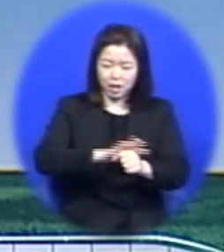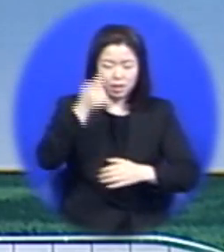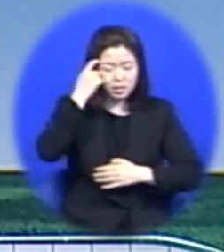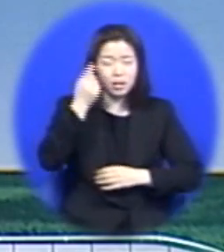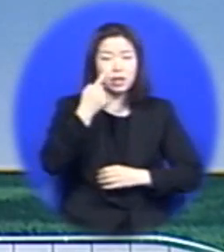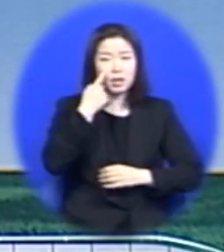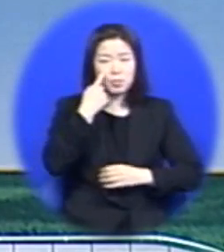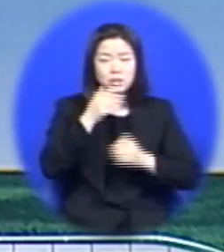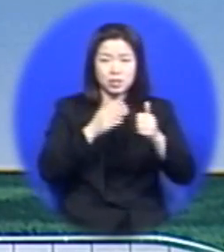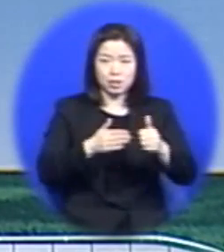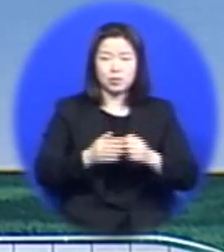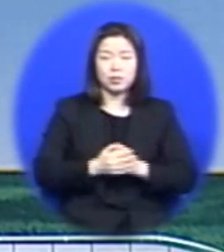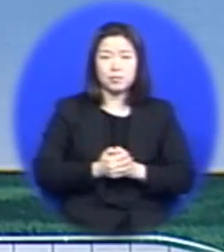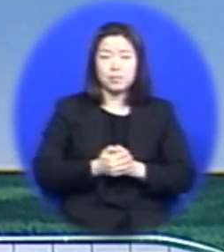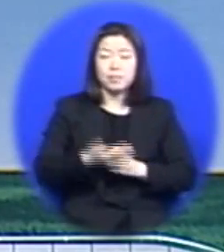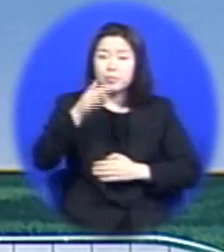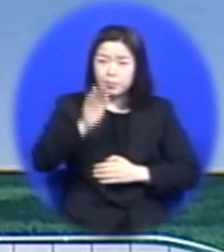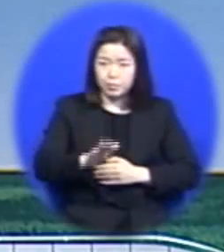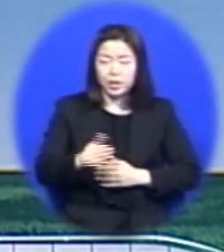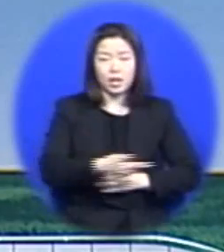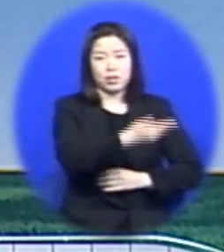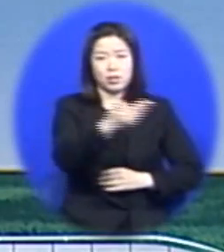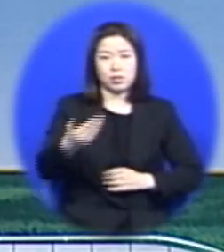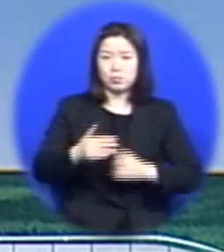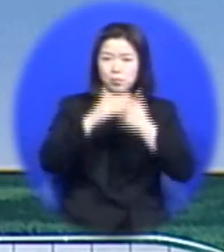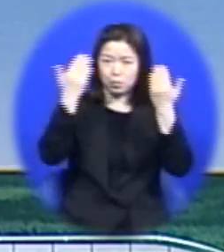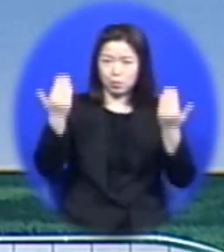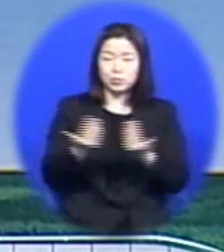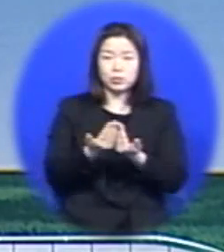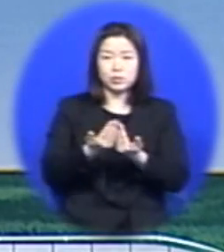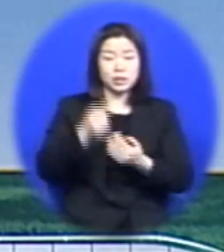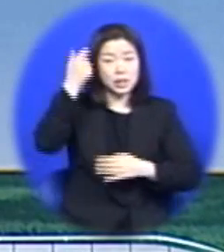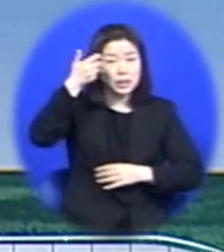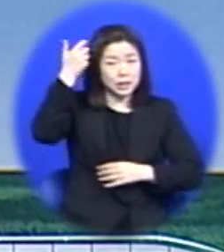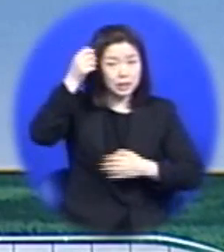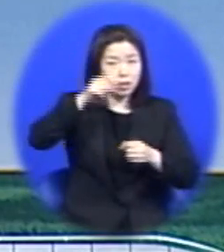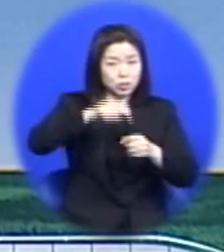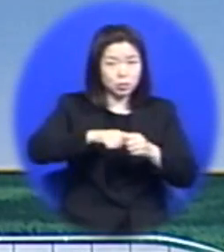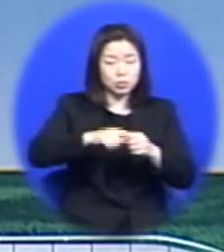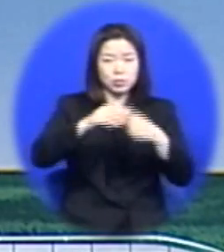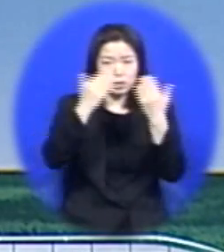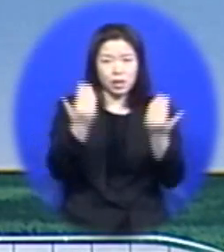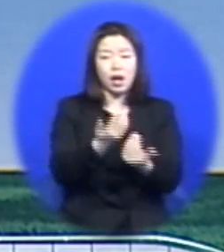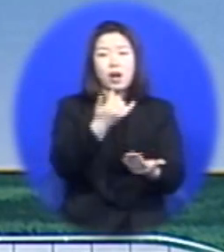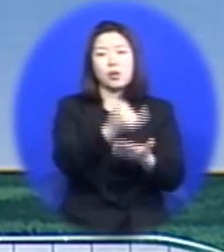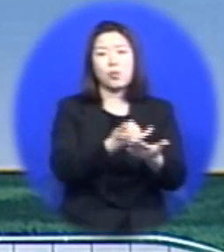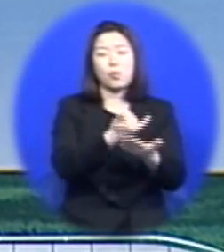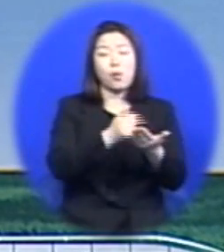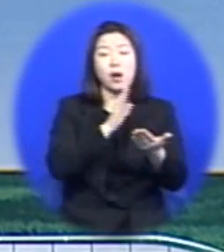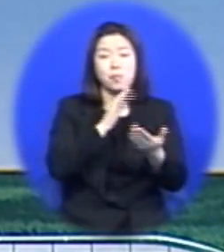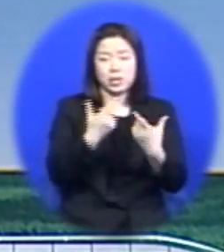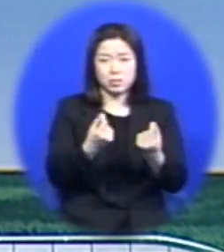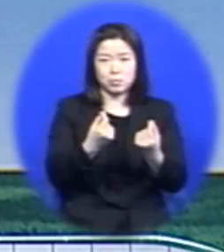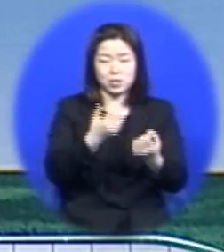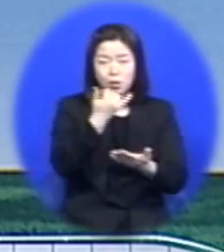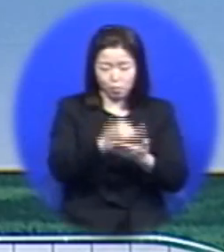보세요. 그러나 여러분 모두는 다 영적으로는 다 고아입니다.